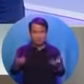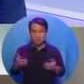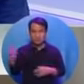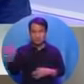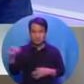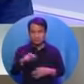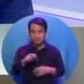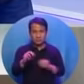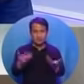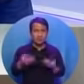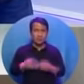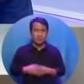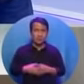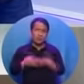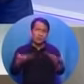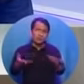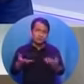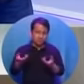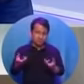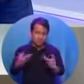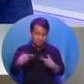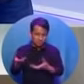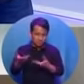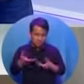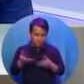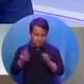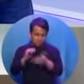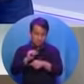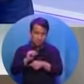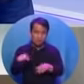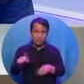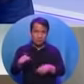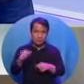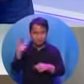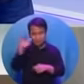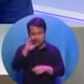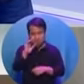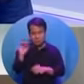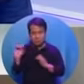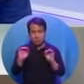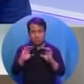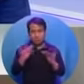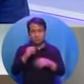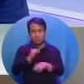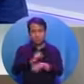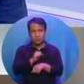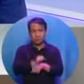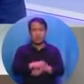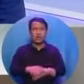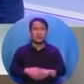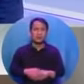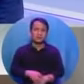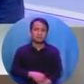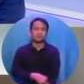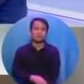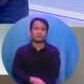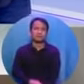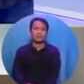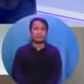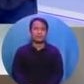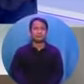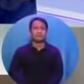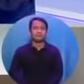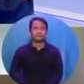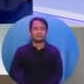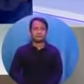Oh. Nawalan kami ng hanap buhay, pati na rin ang aming mga magulang. Oh, okay. Naku